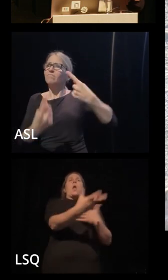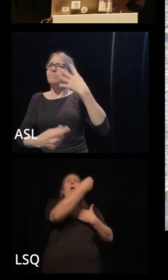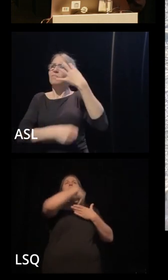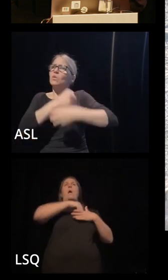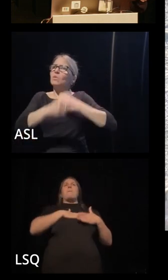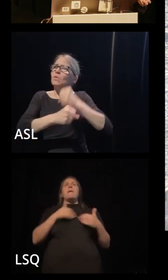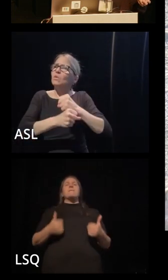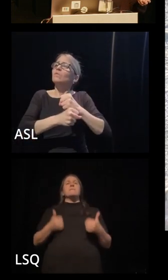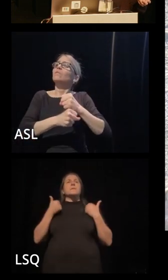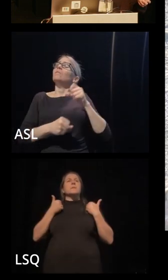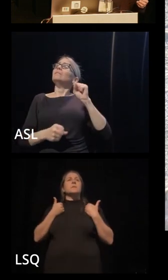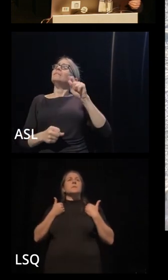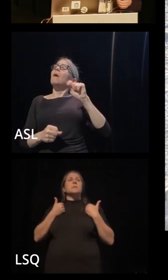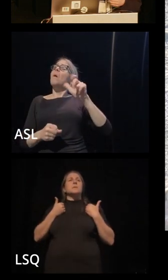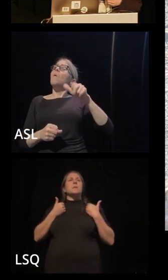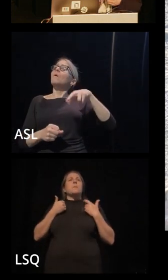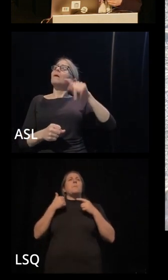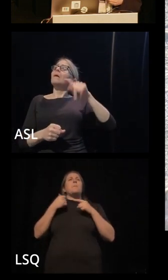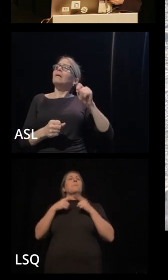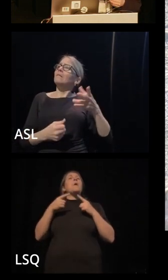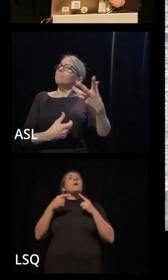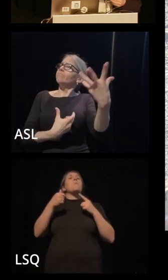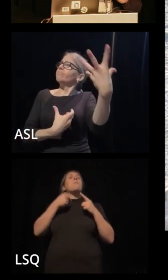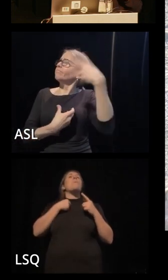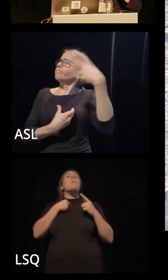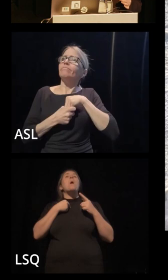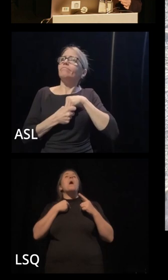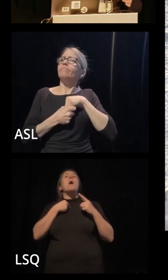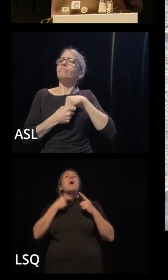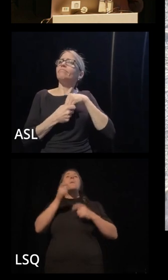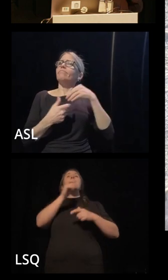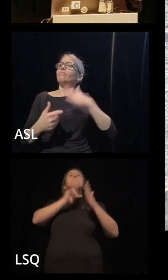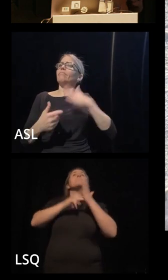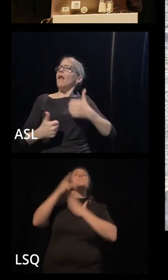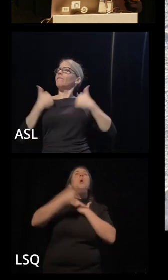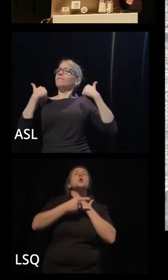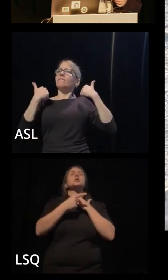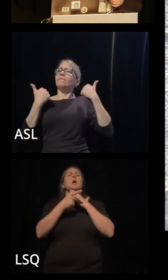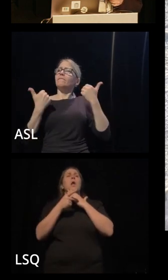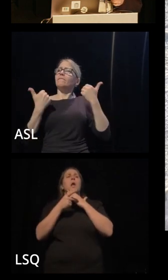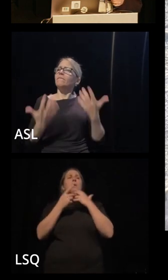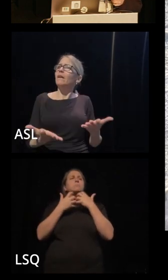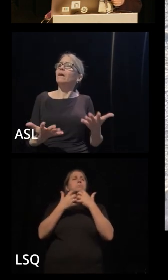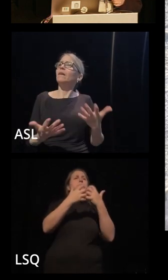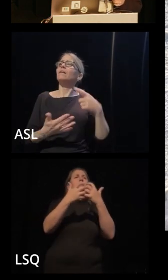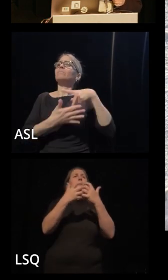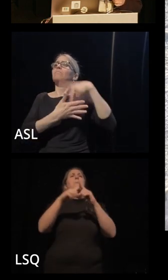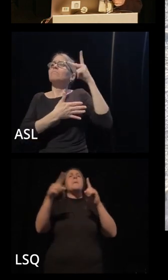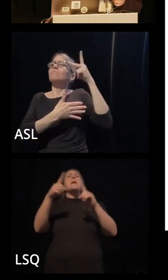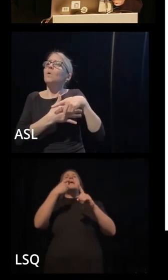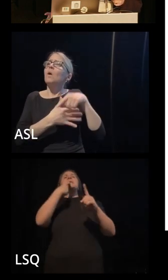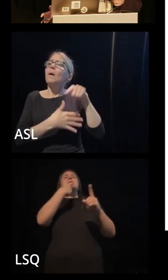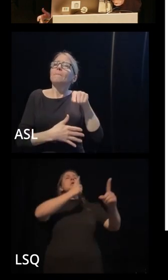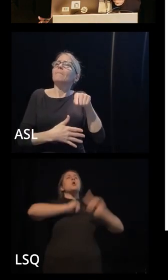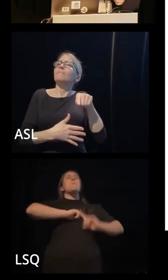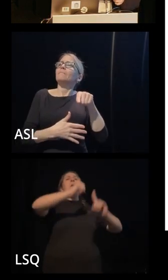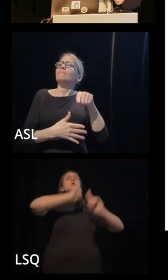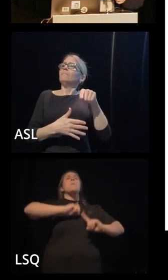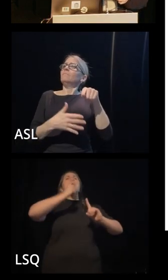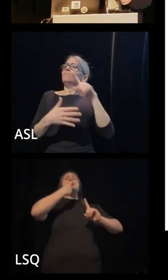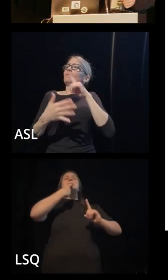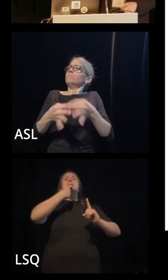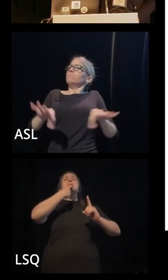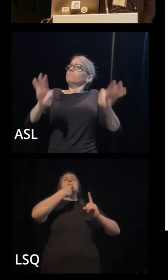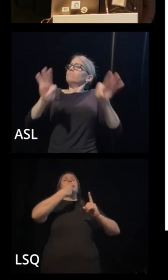dis, c'est que moi, j'arrime ce projet, mais le véritable auteur, commandant, metteur en scène, c'est le fleuve Saint-Laurent. Je vous remercie.